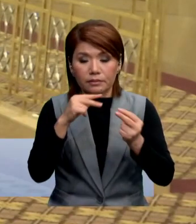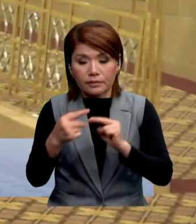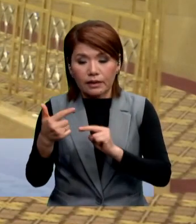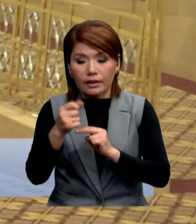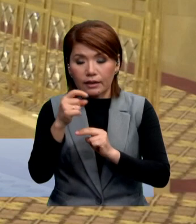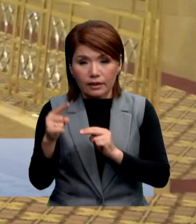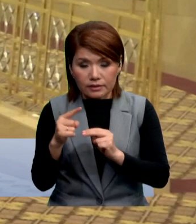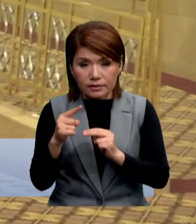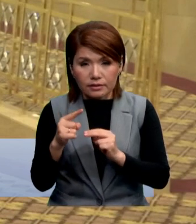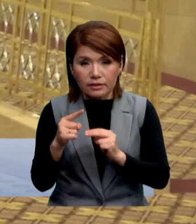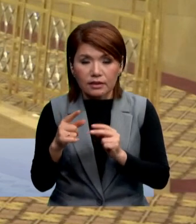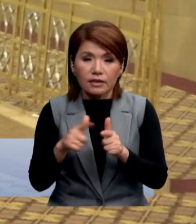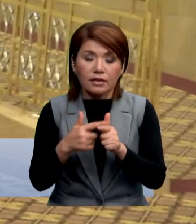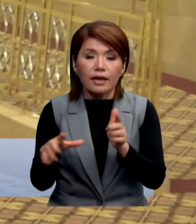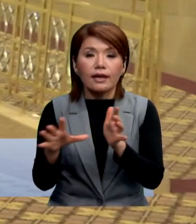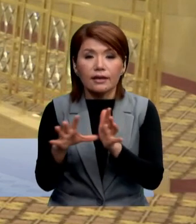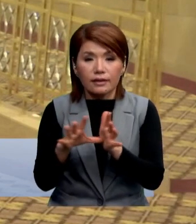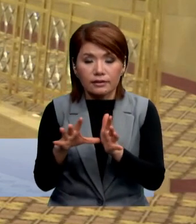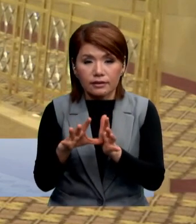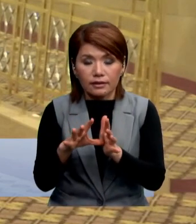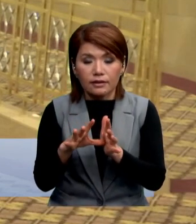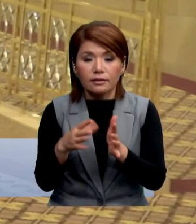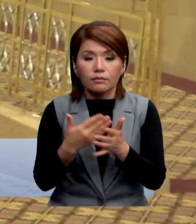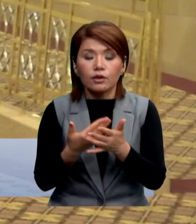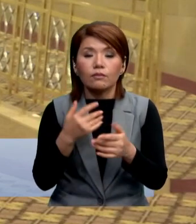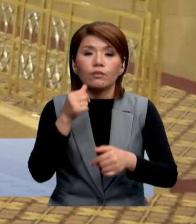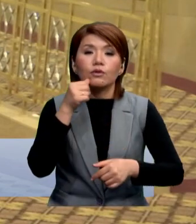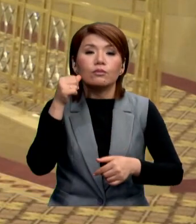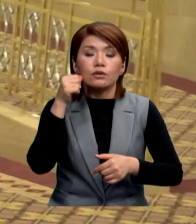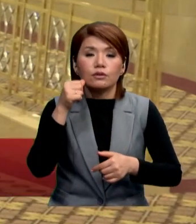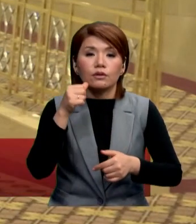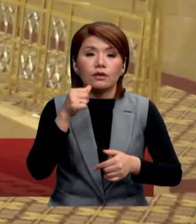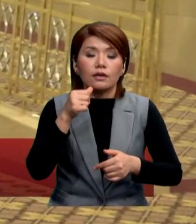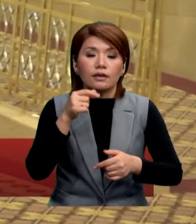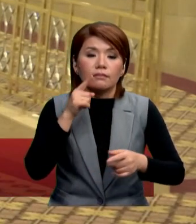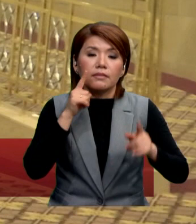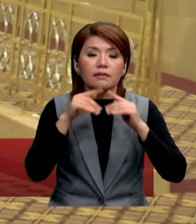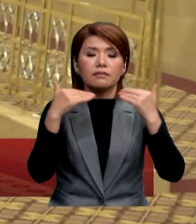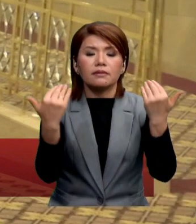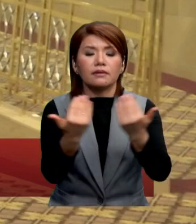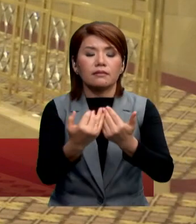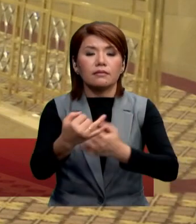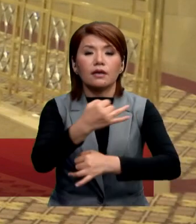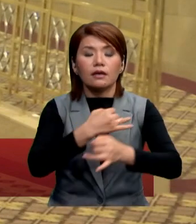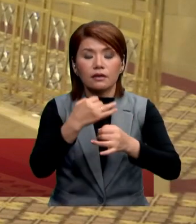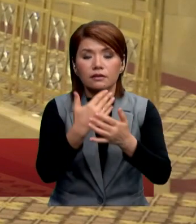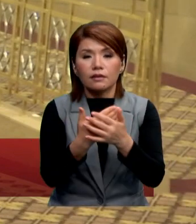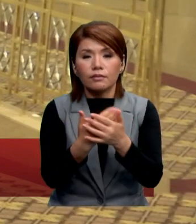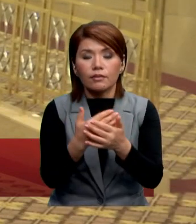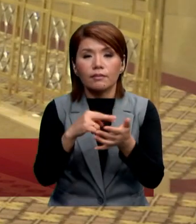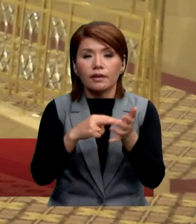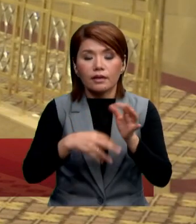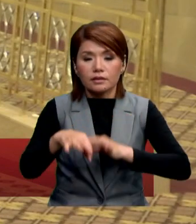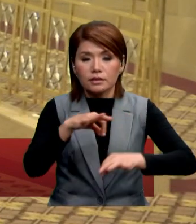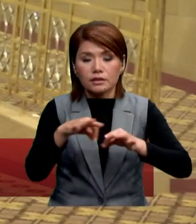на электротранспорт. В прошлом году до смены парламента был представлен проект закона